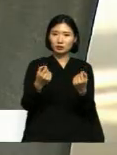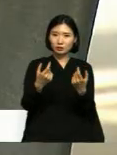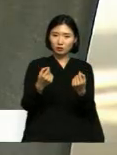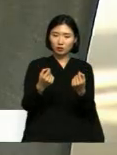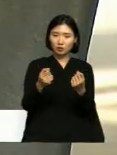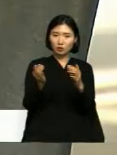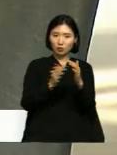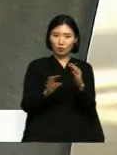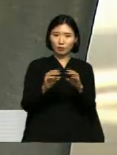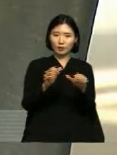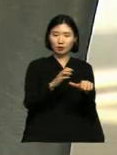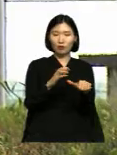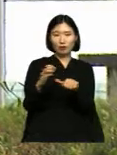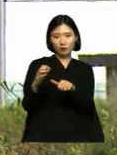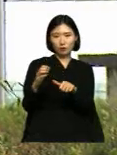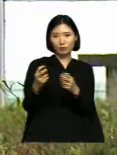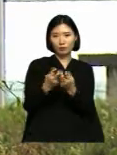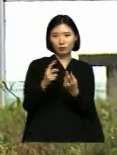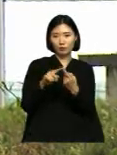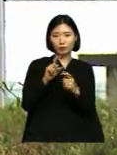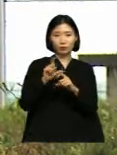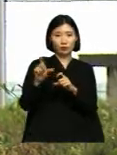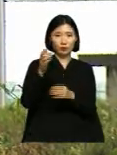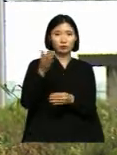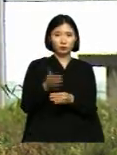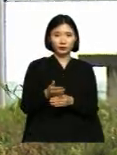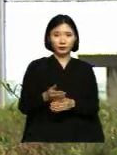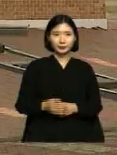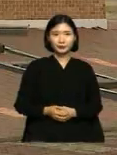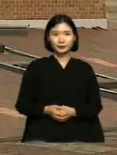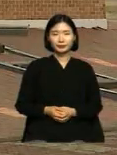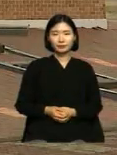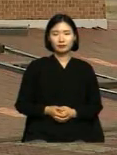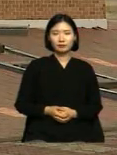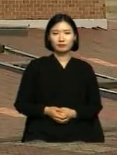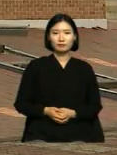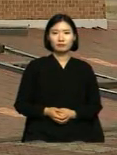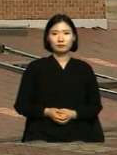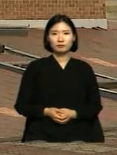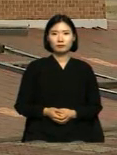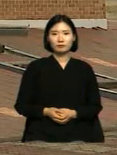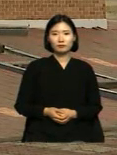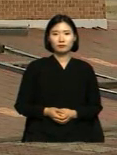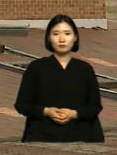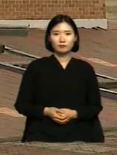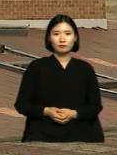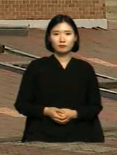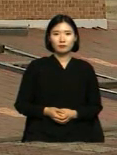공공 용지를 활용하는 방안도 고려하고 있습니다 딜레이 구성 경기케이블 tv 신승훈 입니다